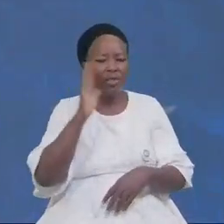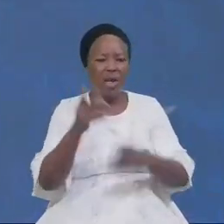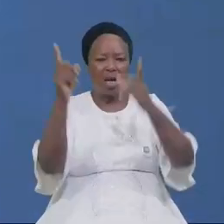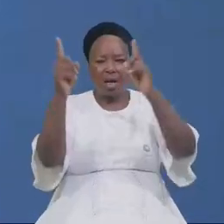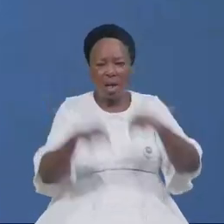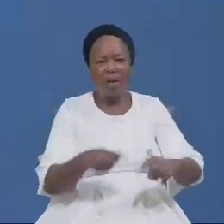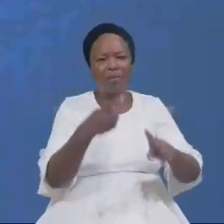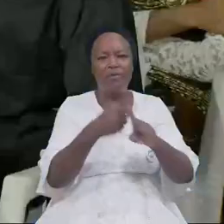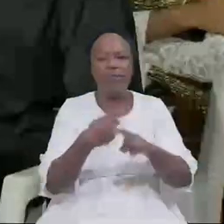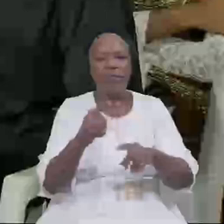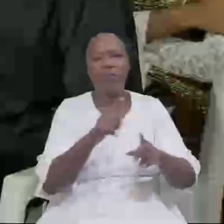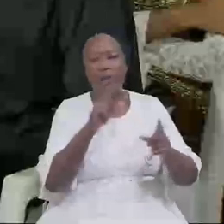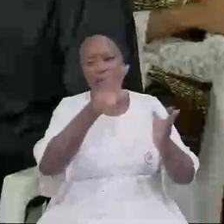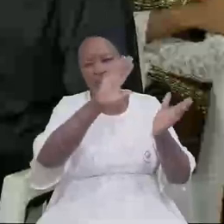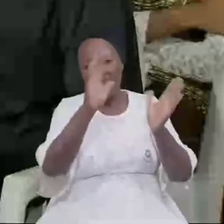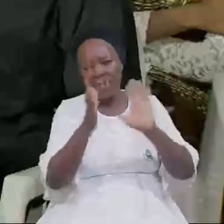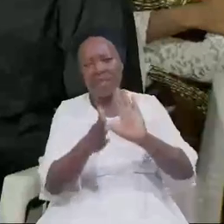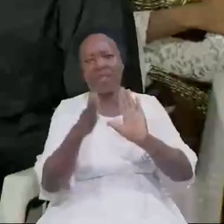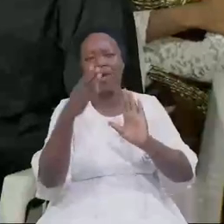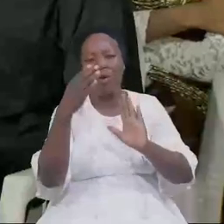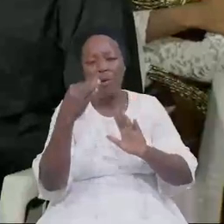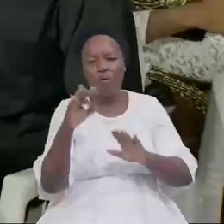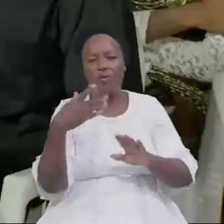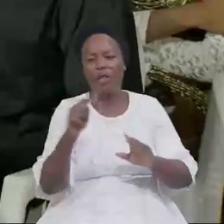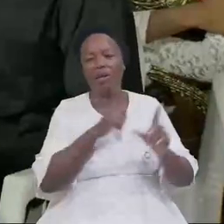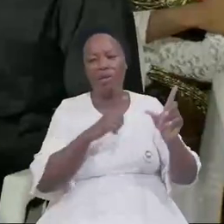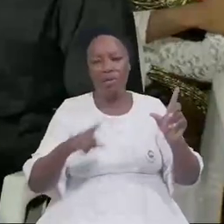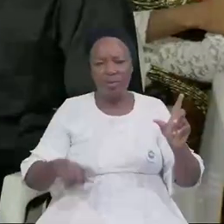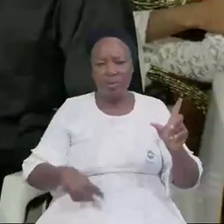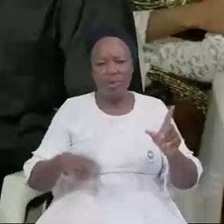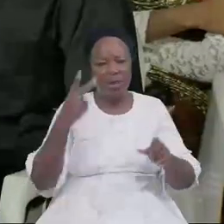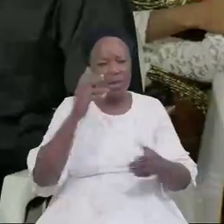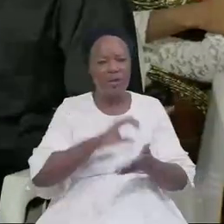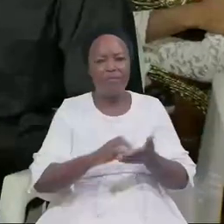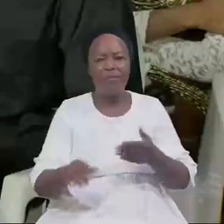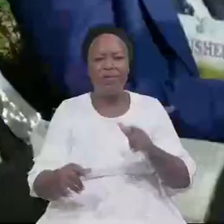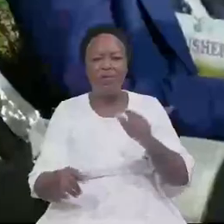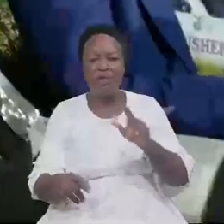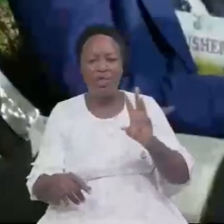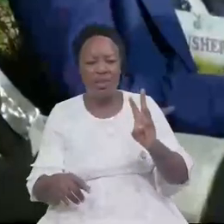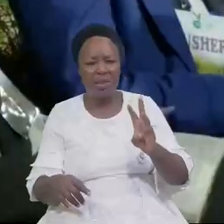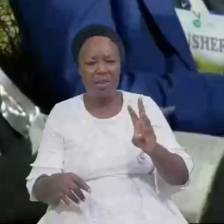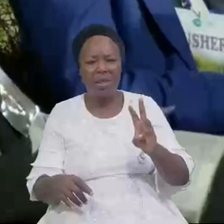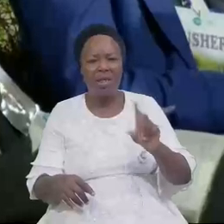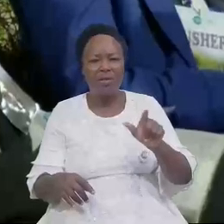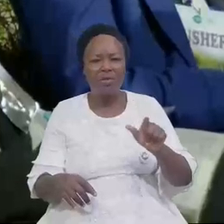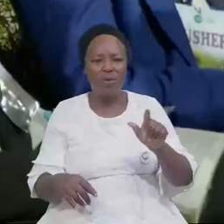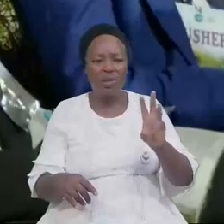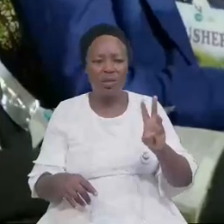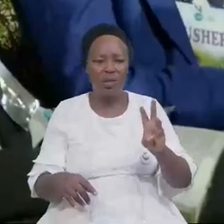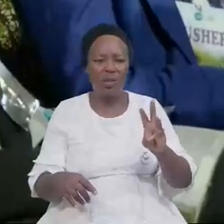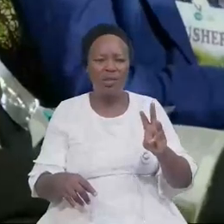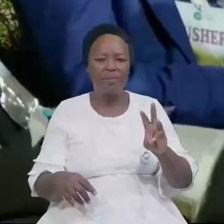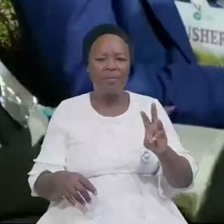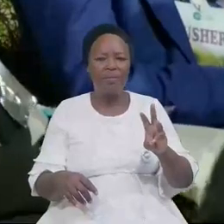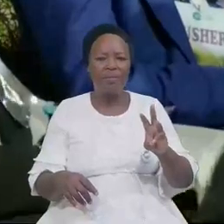la part du Seigneur. Voilà le verset 26. C'est